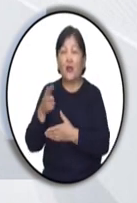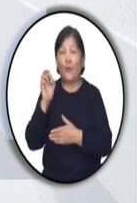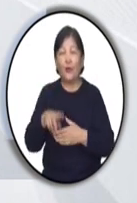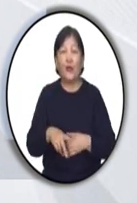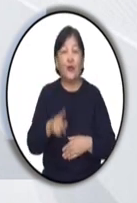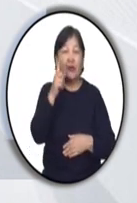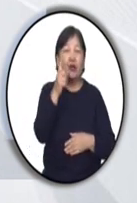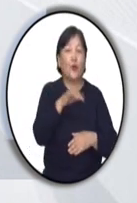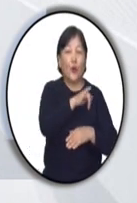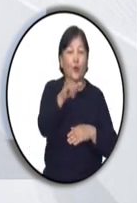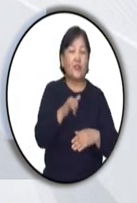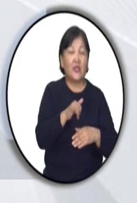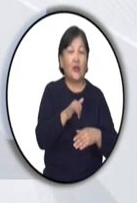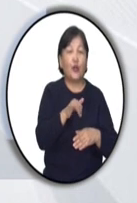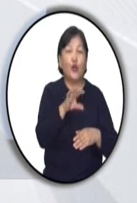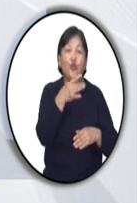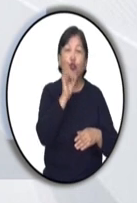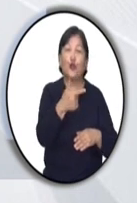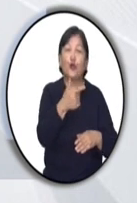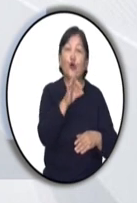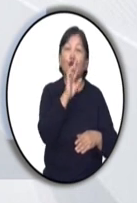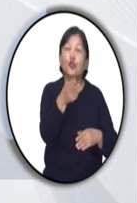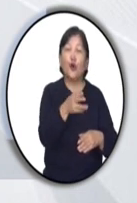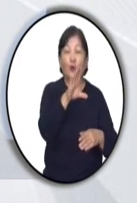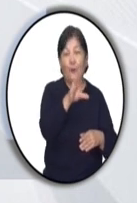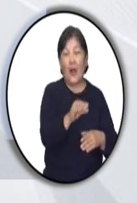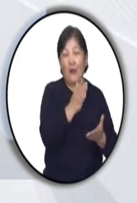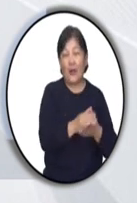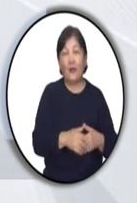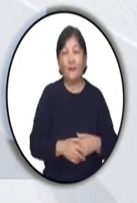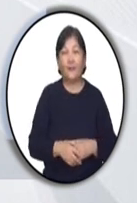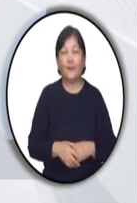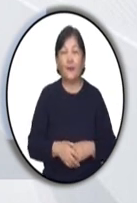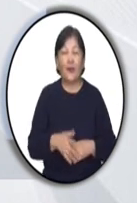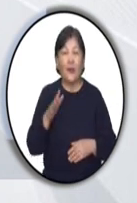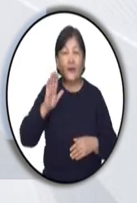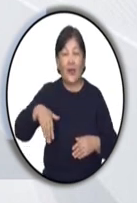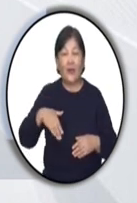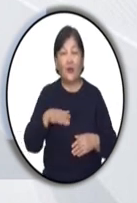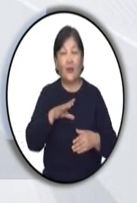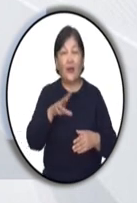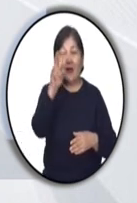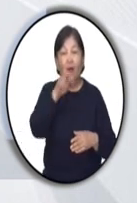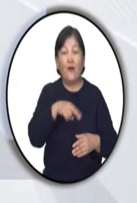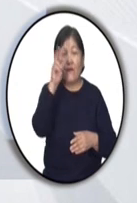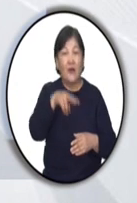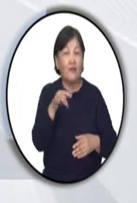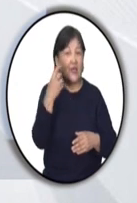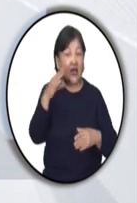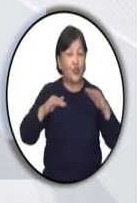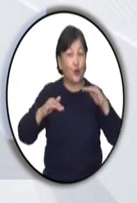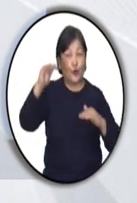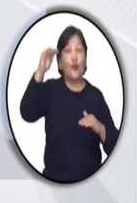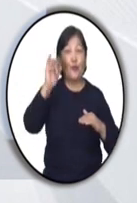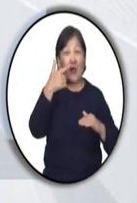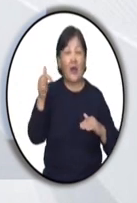хийдэг орнод бол харин нэг түнш орны эдийн засгийн уналтаас бий болсон сөрөг шокийн нөлөө бол хавцсангуй бага байдаг юм байна. За дараа нь